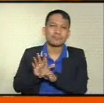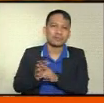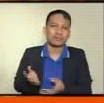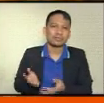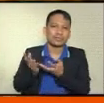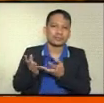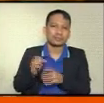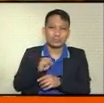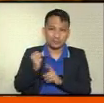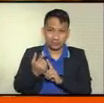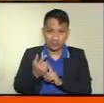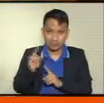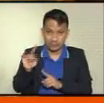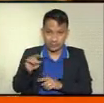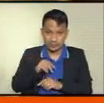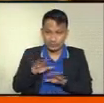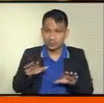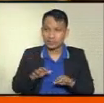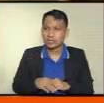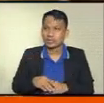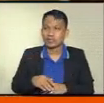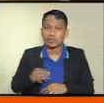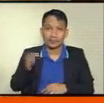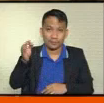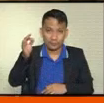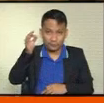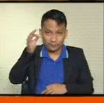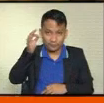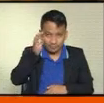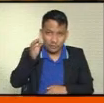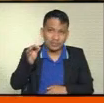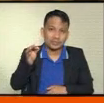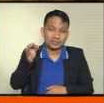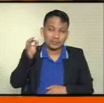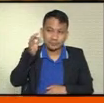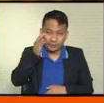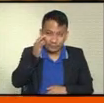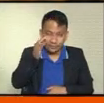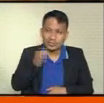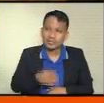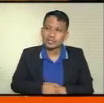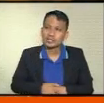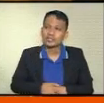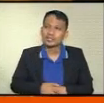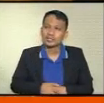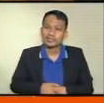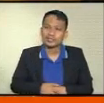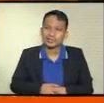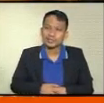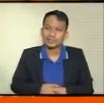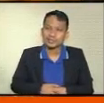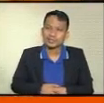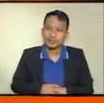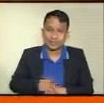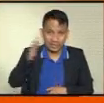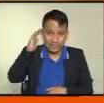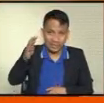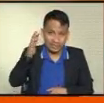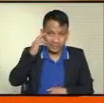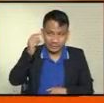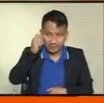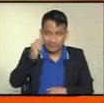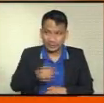sikat na sa social media na sina Fatima and Fabio. Hi, Idol! Hi, Idol Rafi! Hi, Idol!